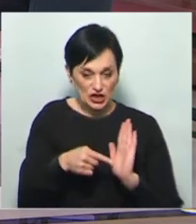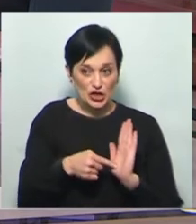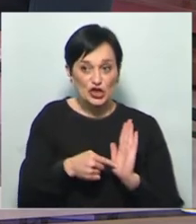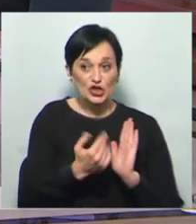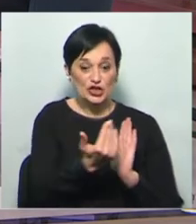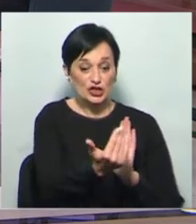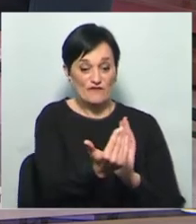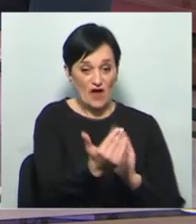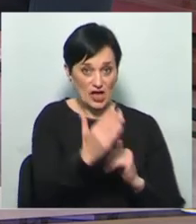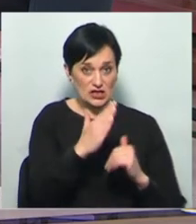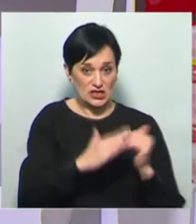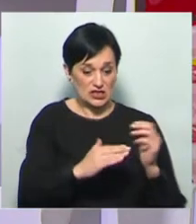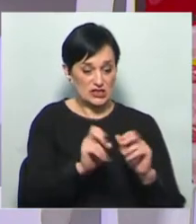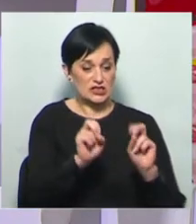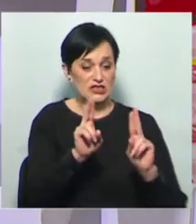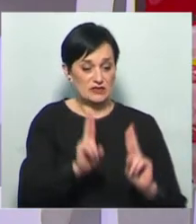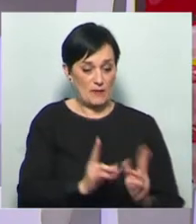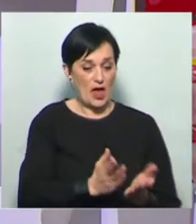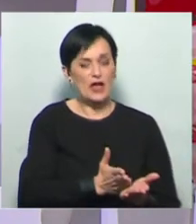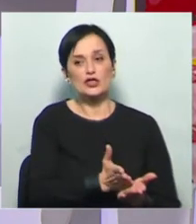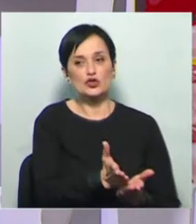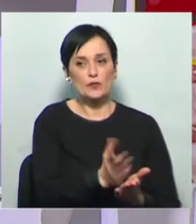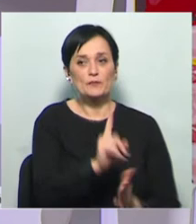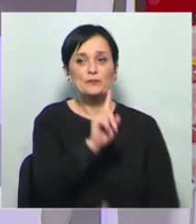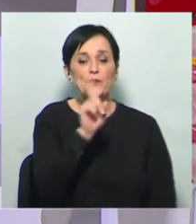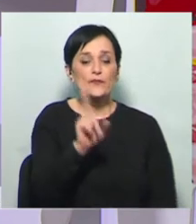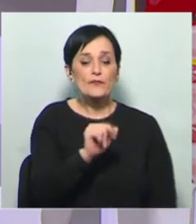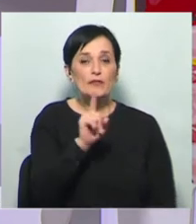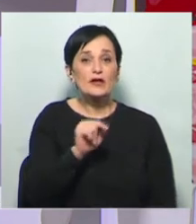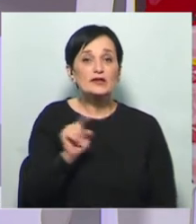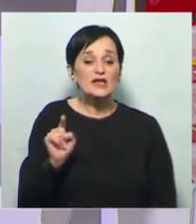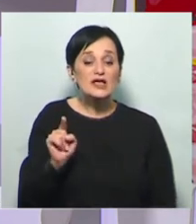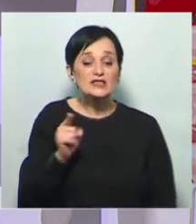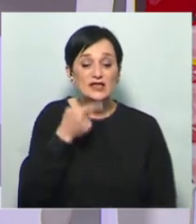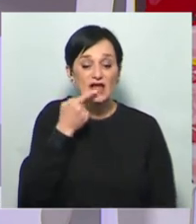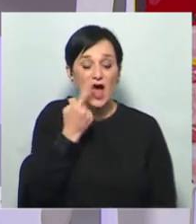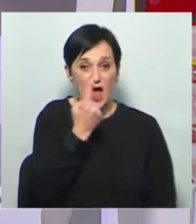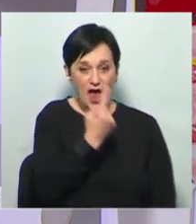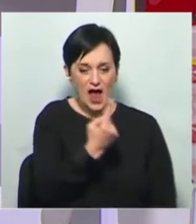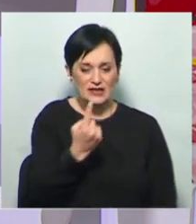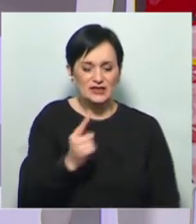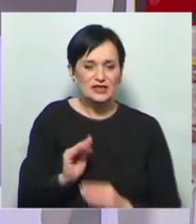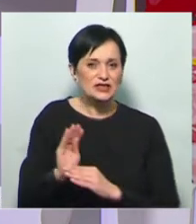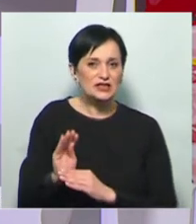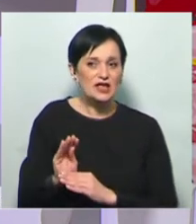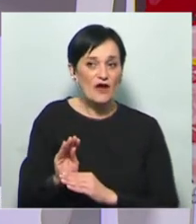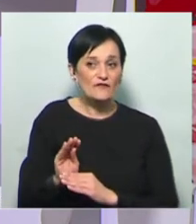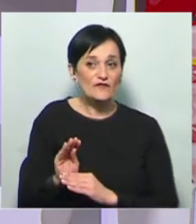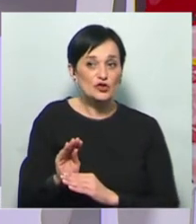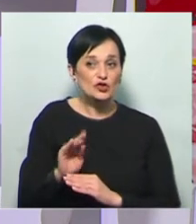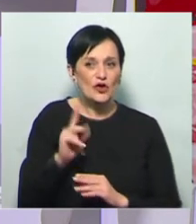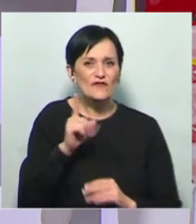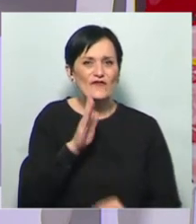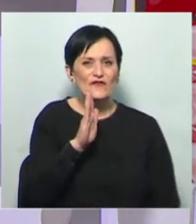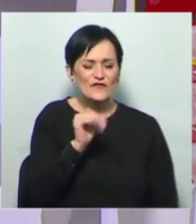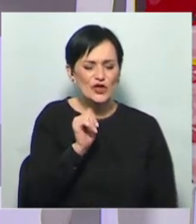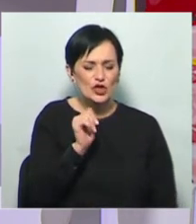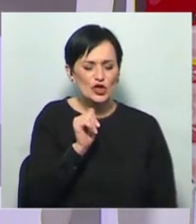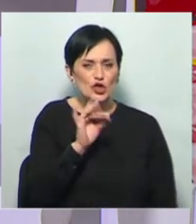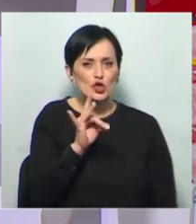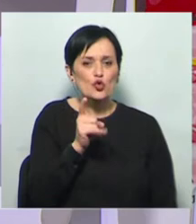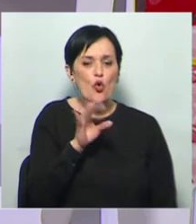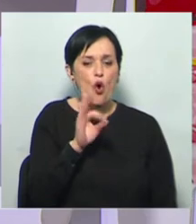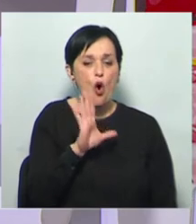თქვენი სპეციალობისთვისაც იყო მიმართული. ნუ ზაზას დათქოს ერთადერთ იმას დავამატებ, რომ იმ ცნობილ ვირხოვის ტრიადაში,